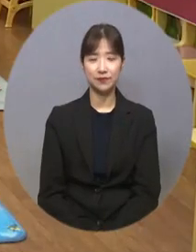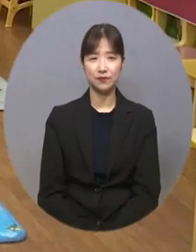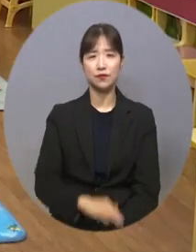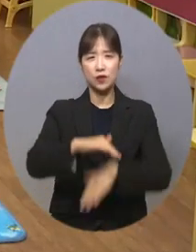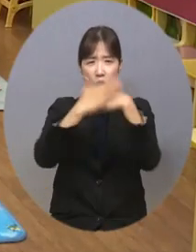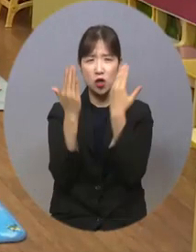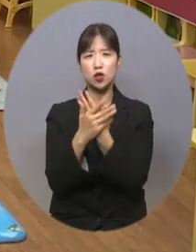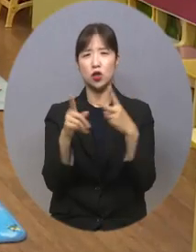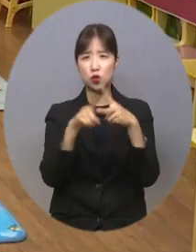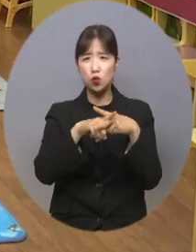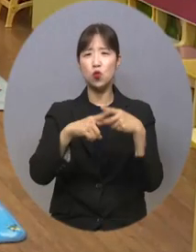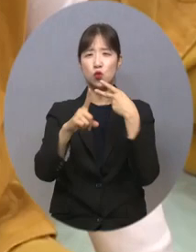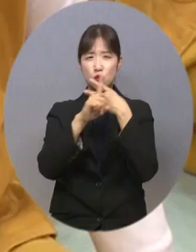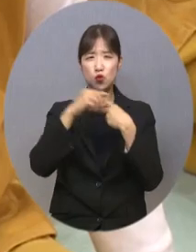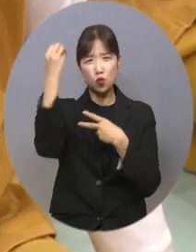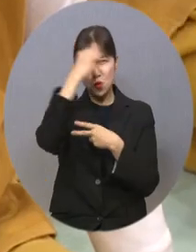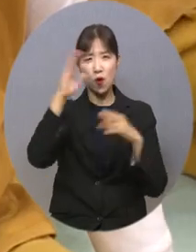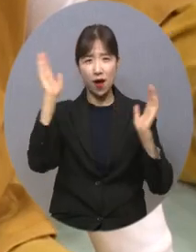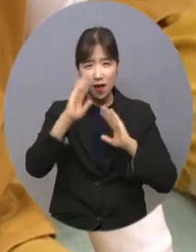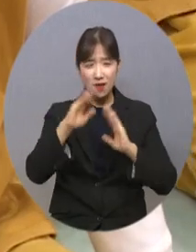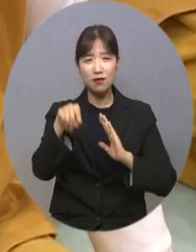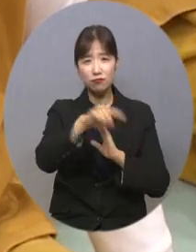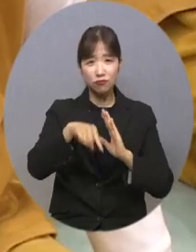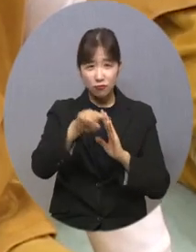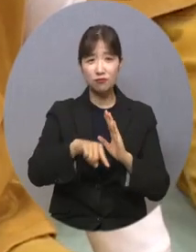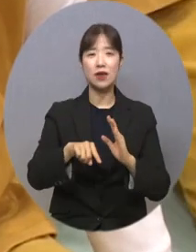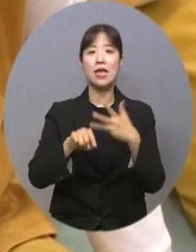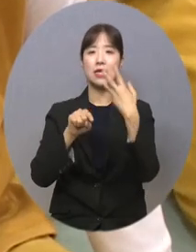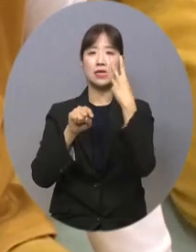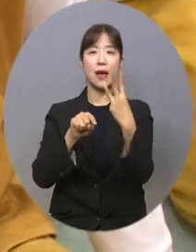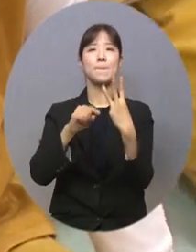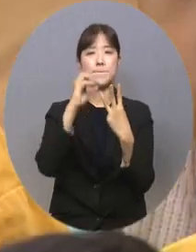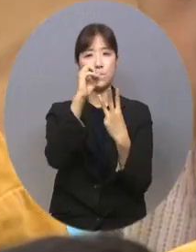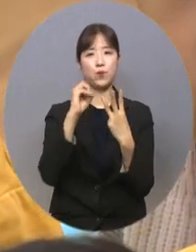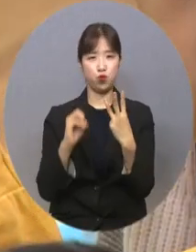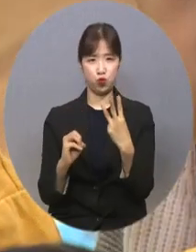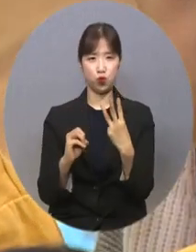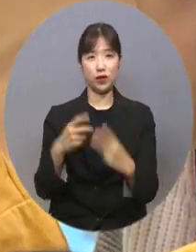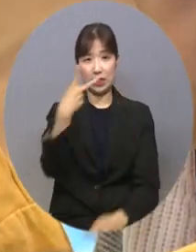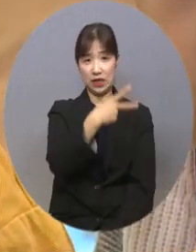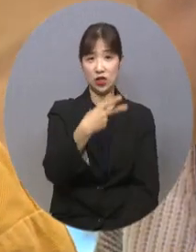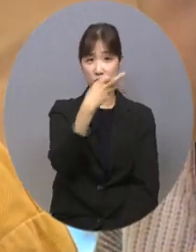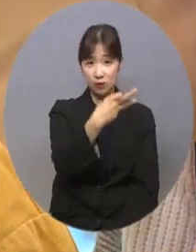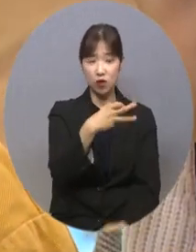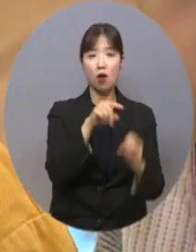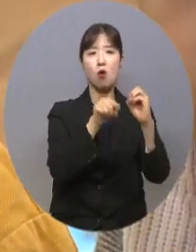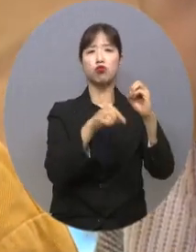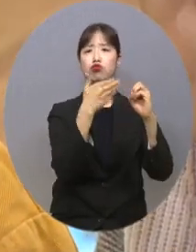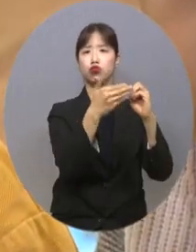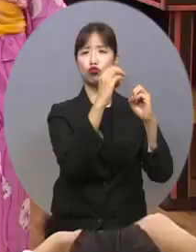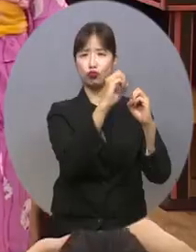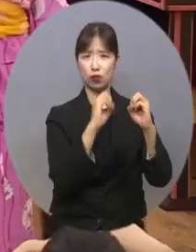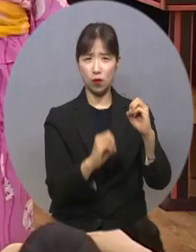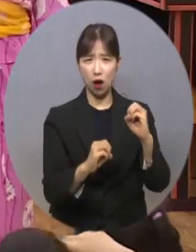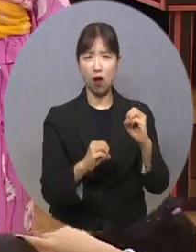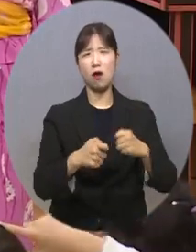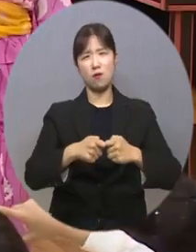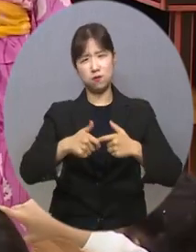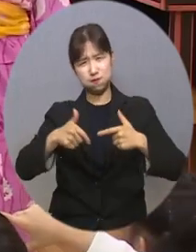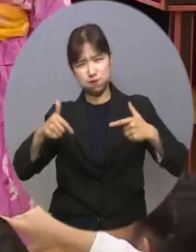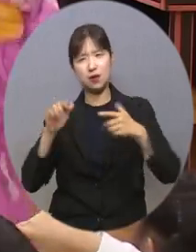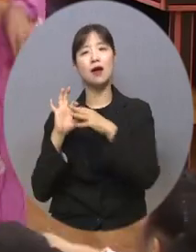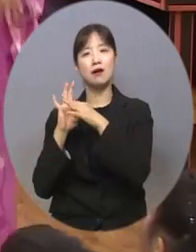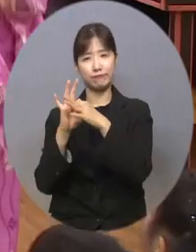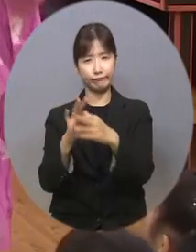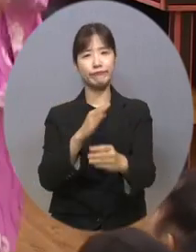전체 초중고생에서 다문화 학생이 차지하는 비중은 3%로 2013년 0.9%에서 꾸준히